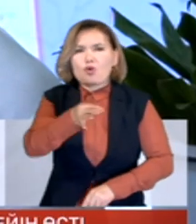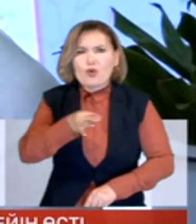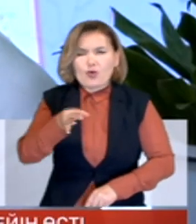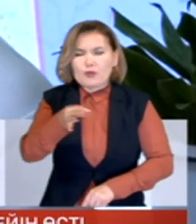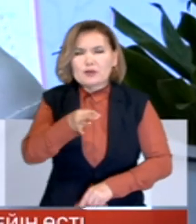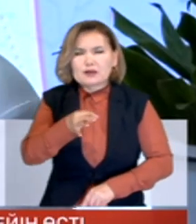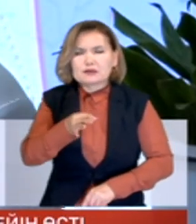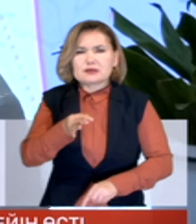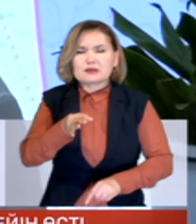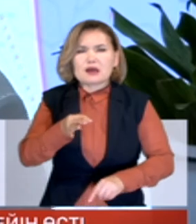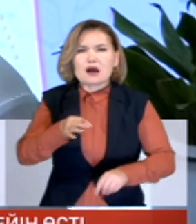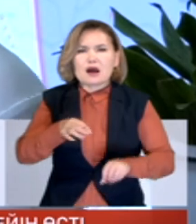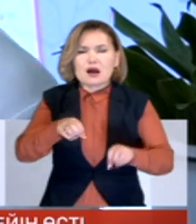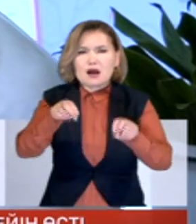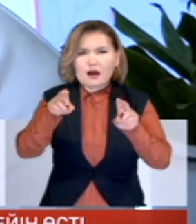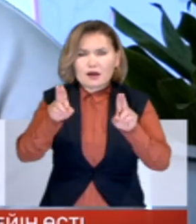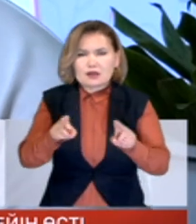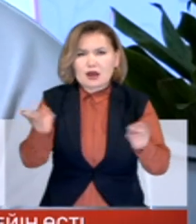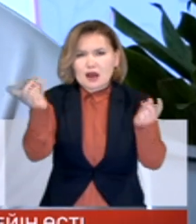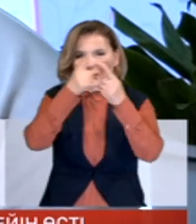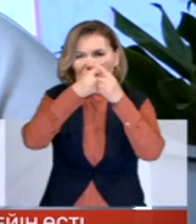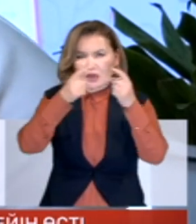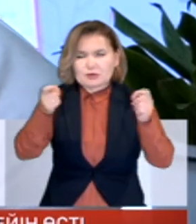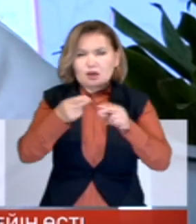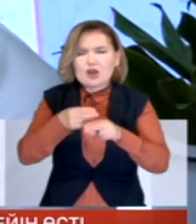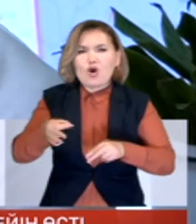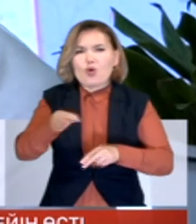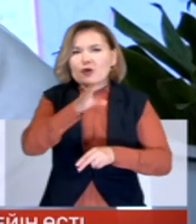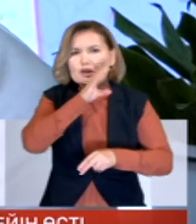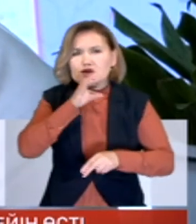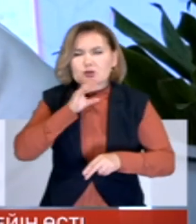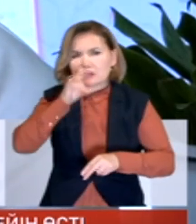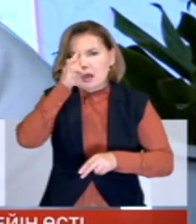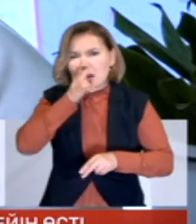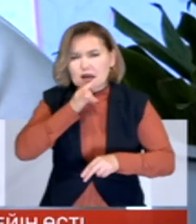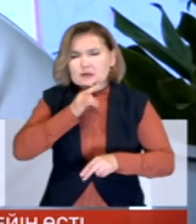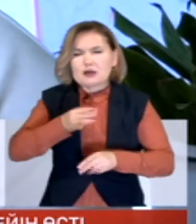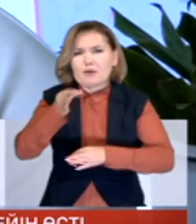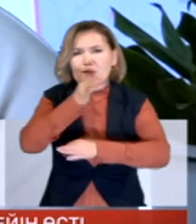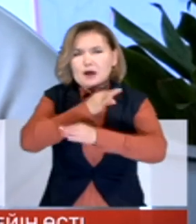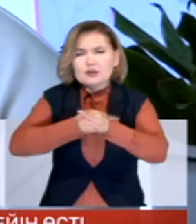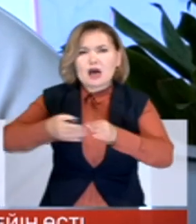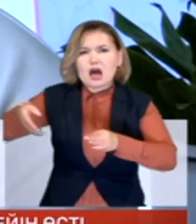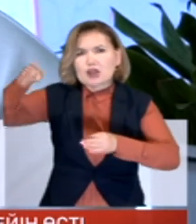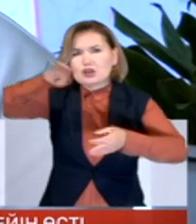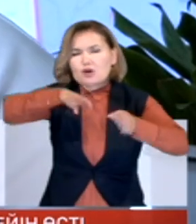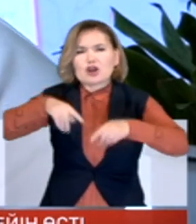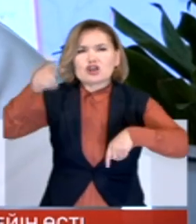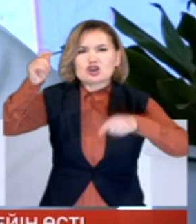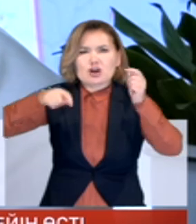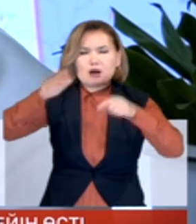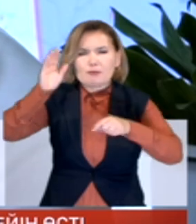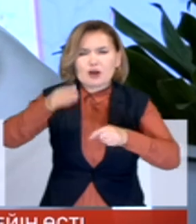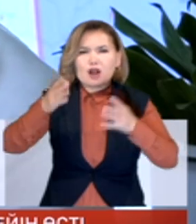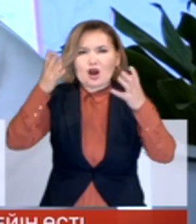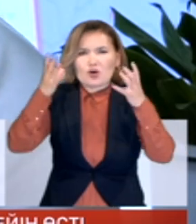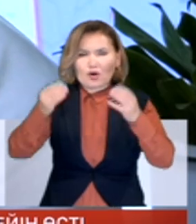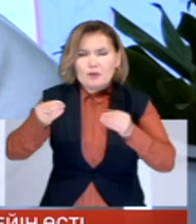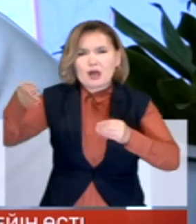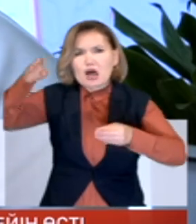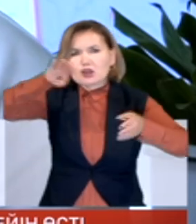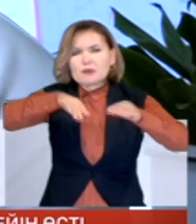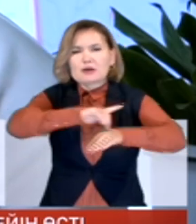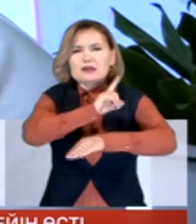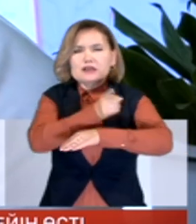келесі тәулікке біз облыстың солтүстігінде, батысында таулы және тау бөктерлі аудандарында жаңбыр, күндіз тауда қатты